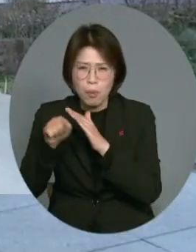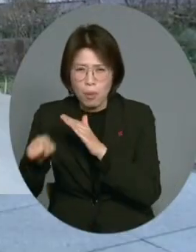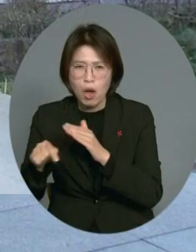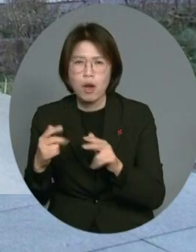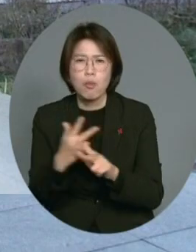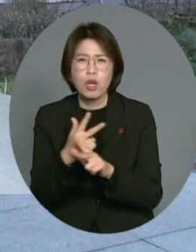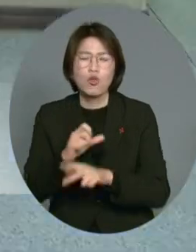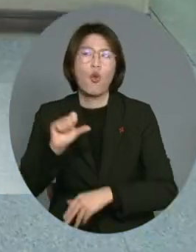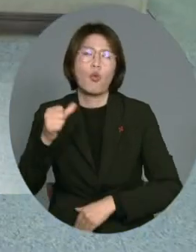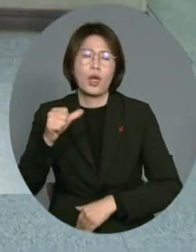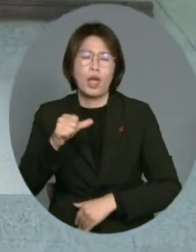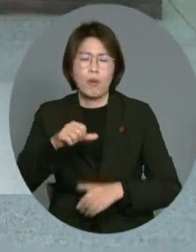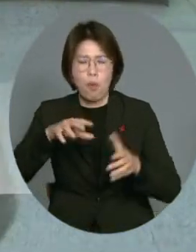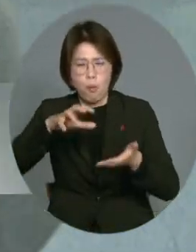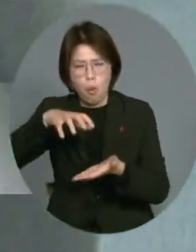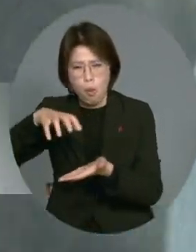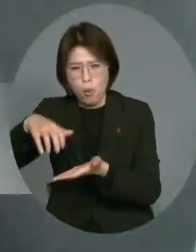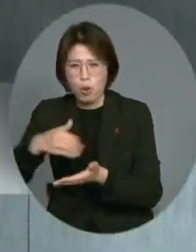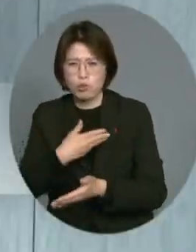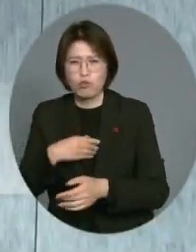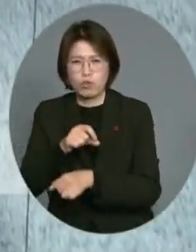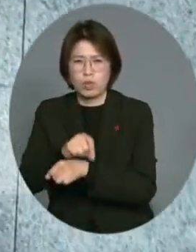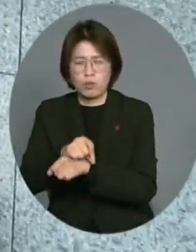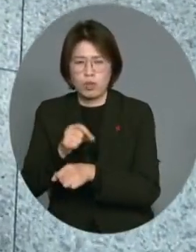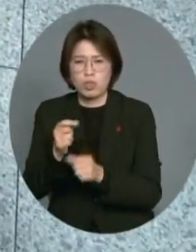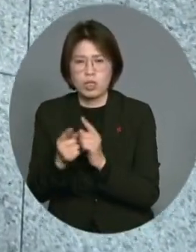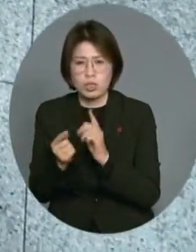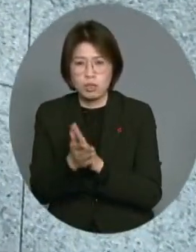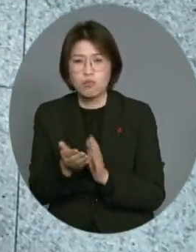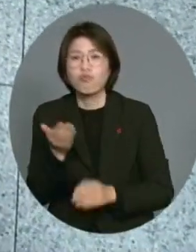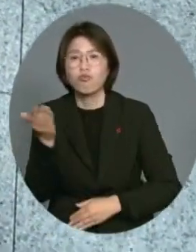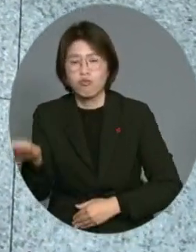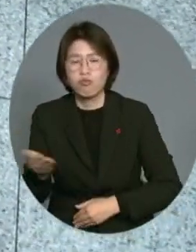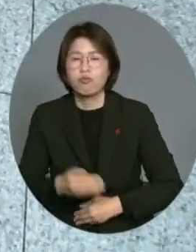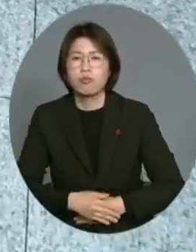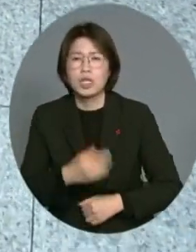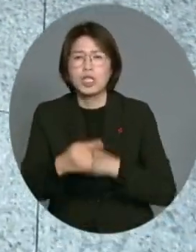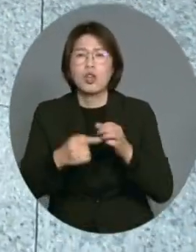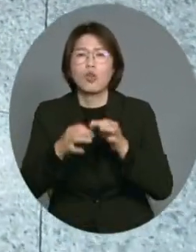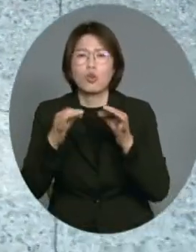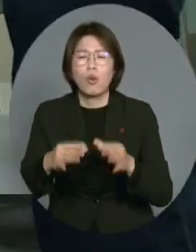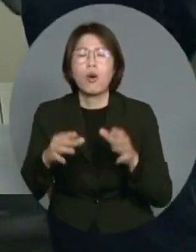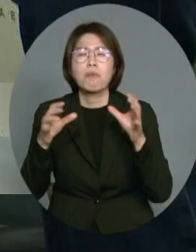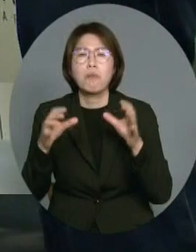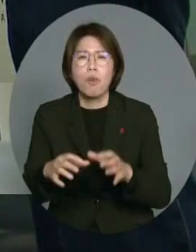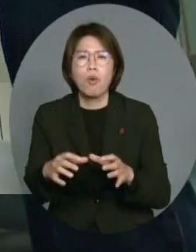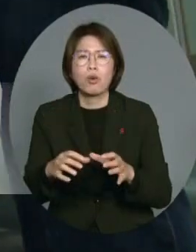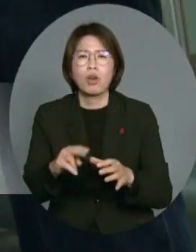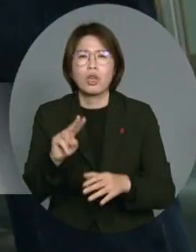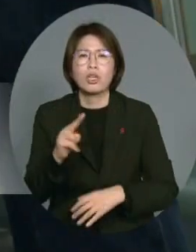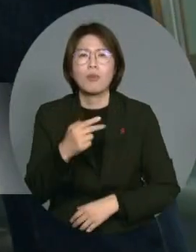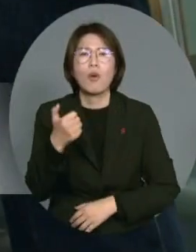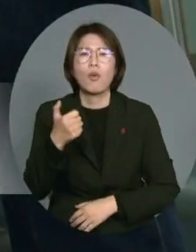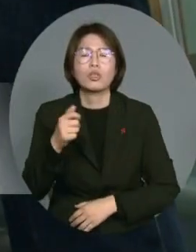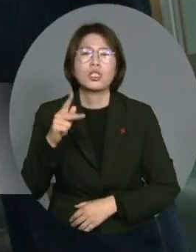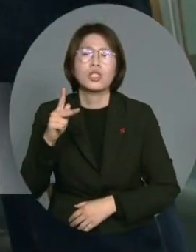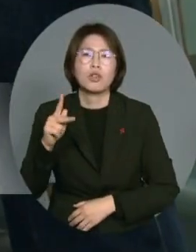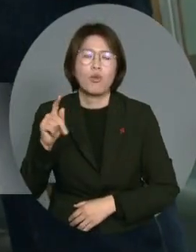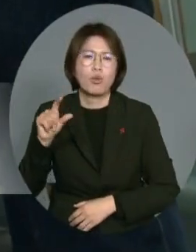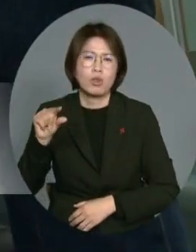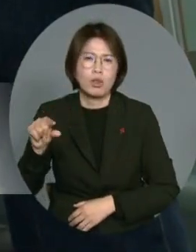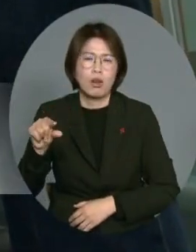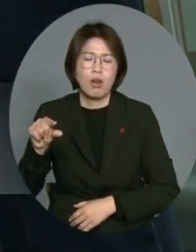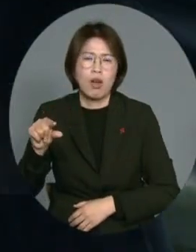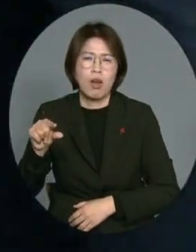넘는 우유팩을 모아 주민센터에 직접 가져다 줍니다. 1년 동안 모은 우유팩만 250kg, 8천여